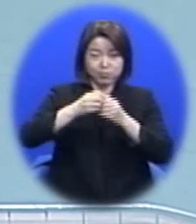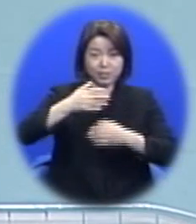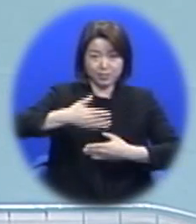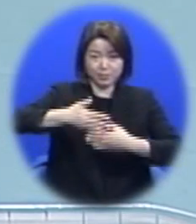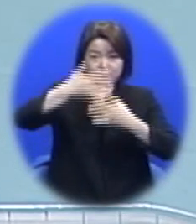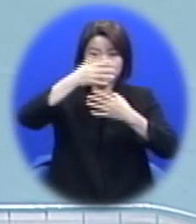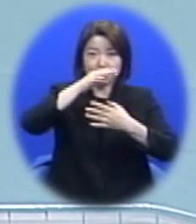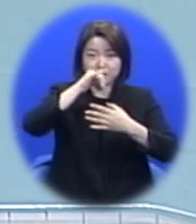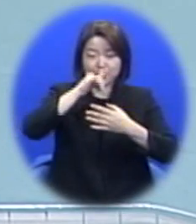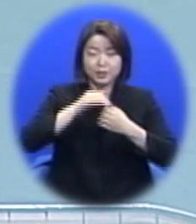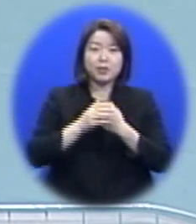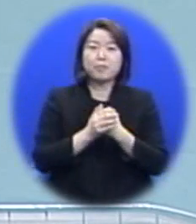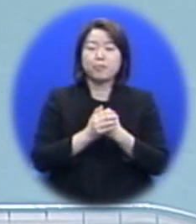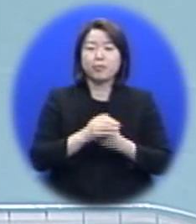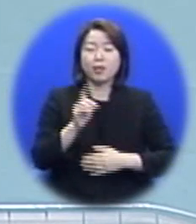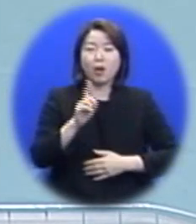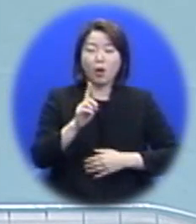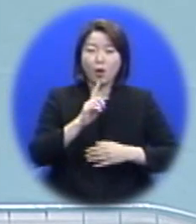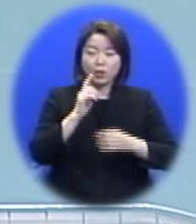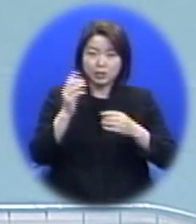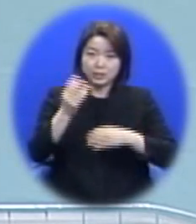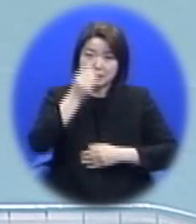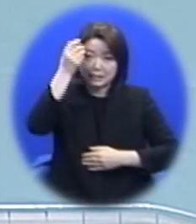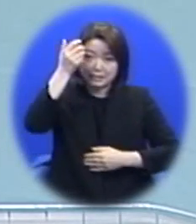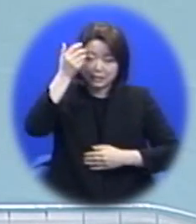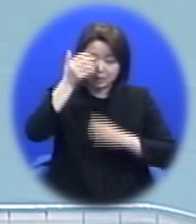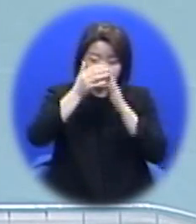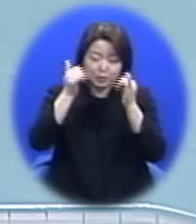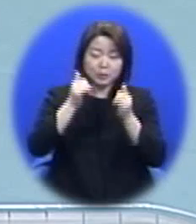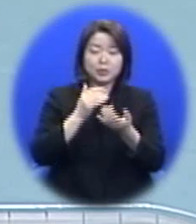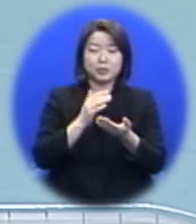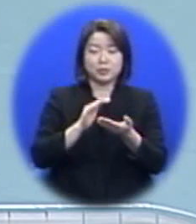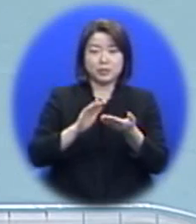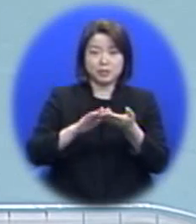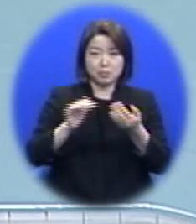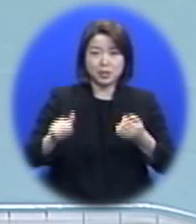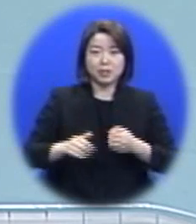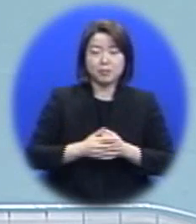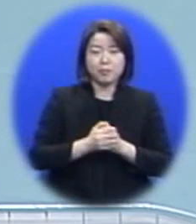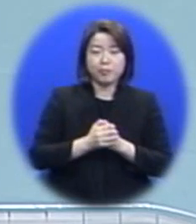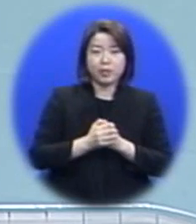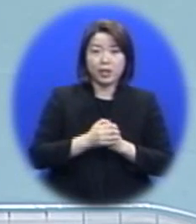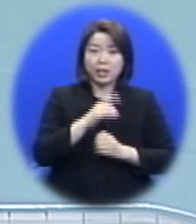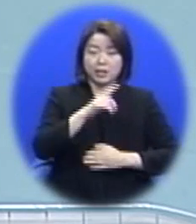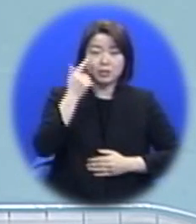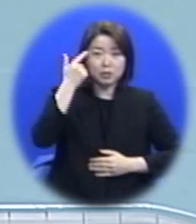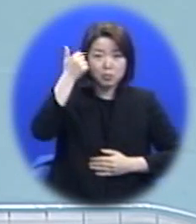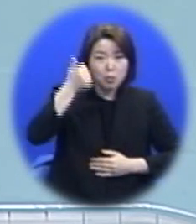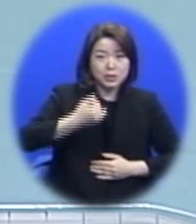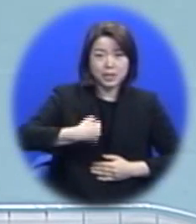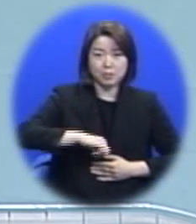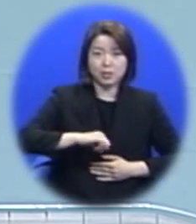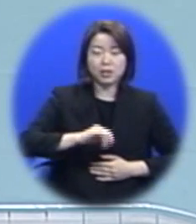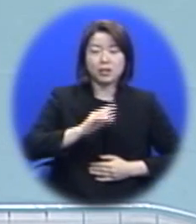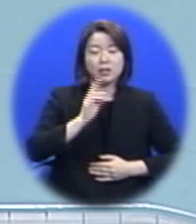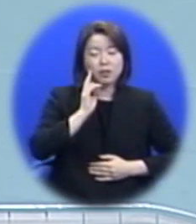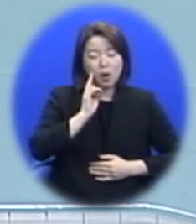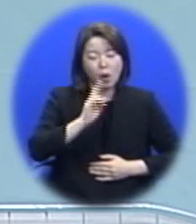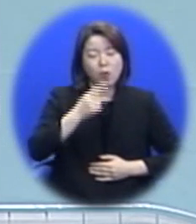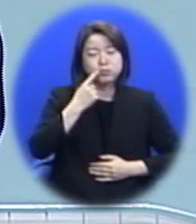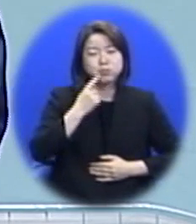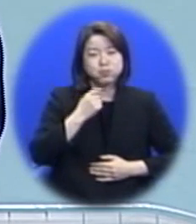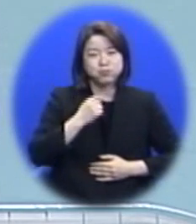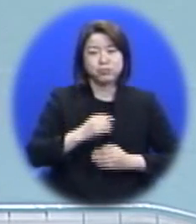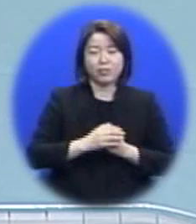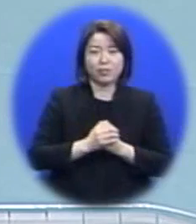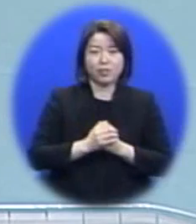달렸어요. 어느 성도님이 쓰셨습니다. 저는 그 목사님 딸이 너무 부럽습니다.